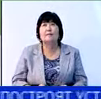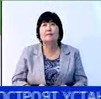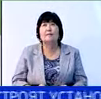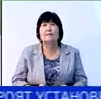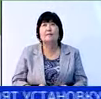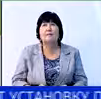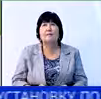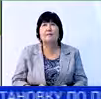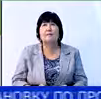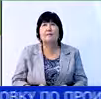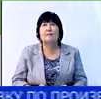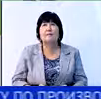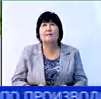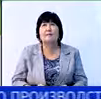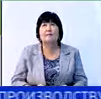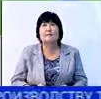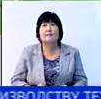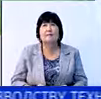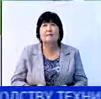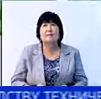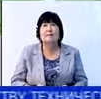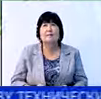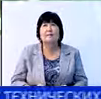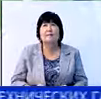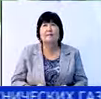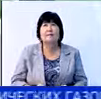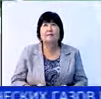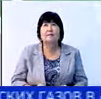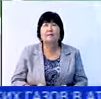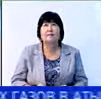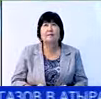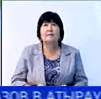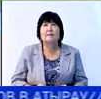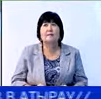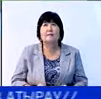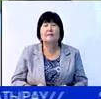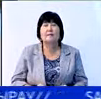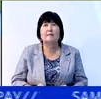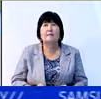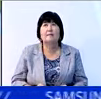А